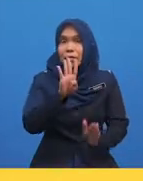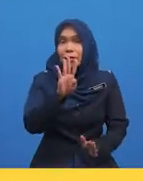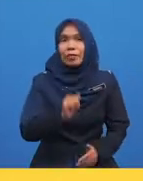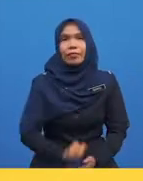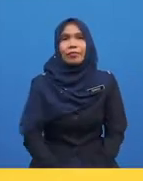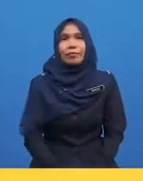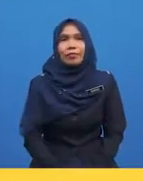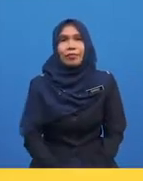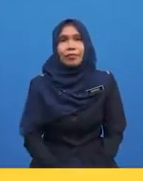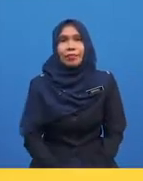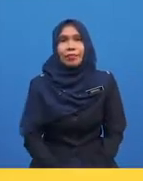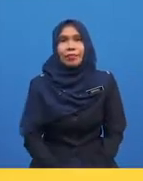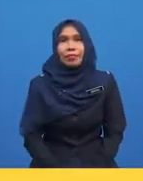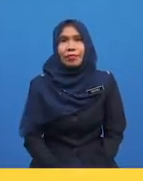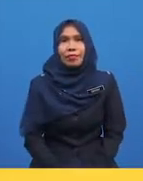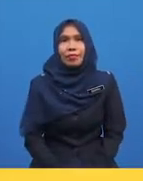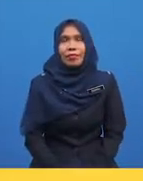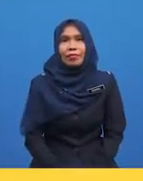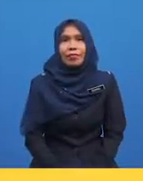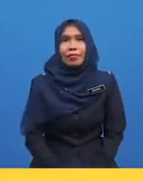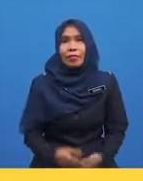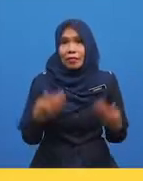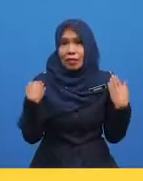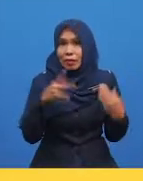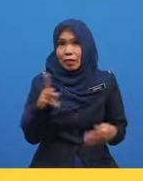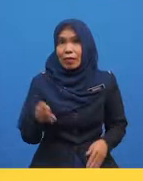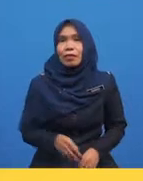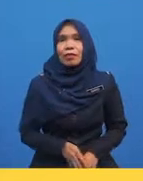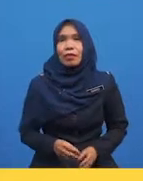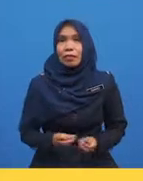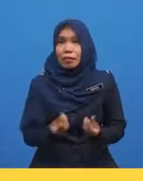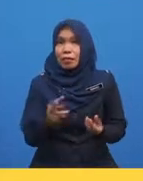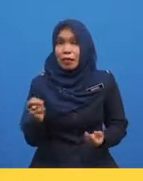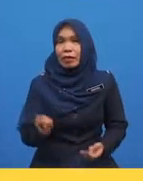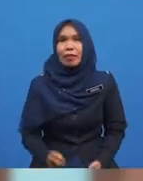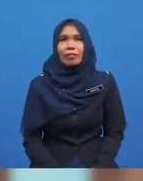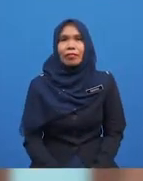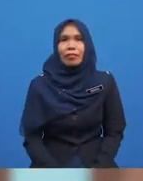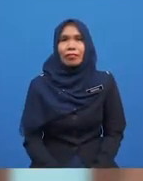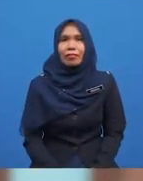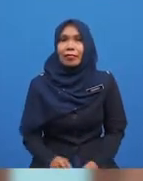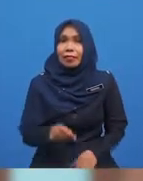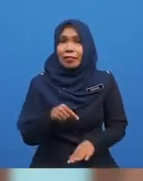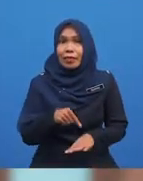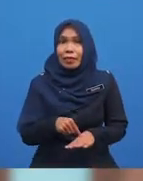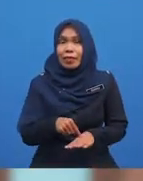yang dinamakan 2/4 dan 3/4?